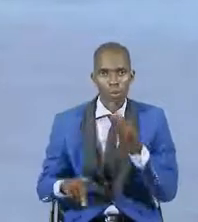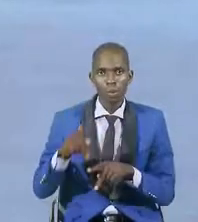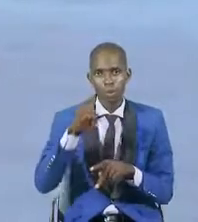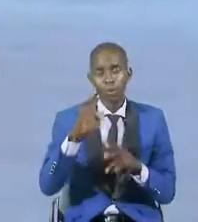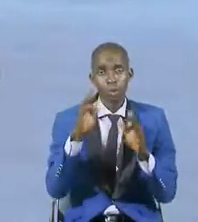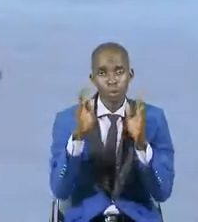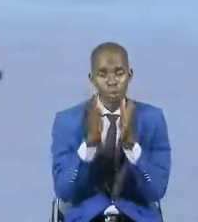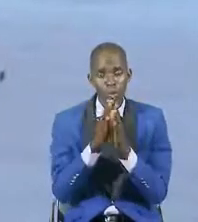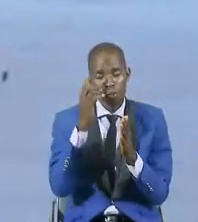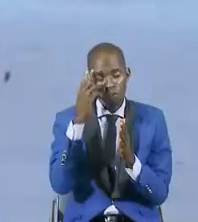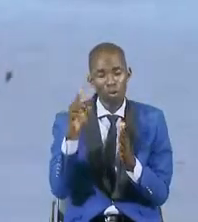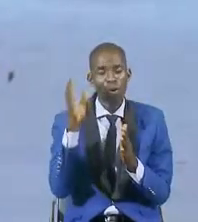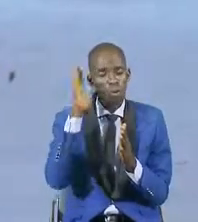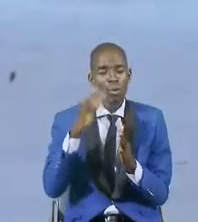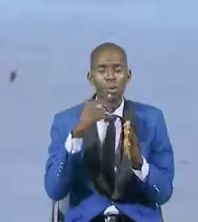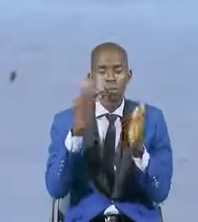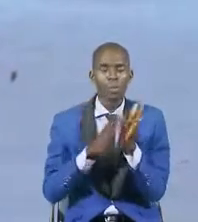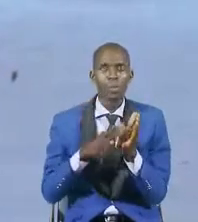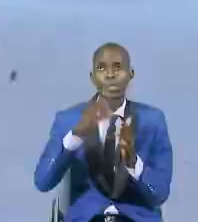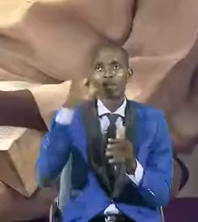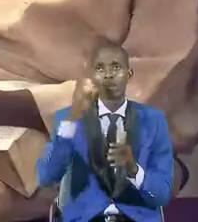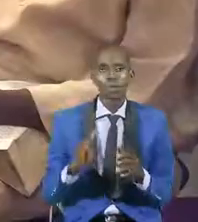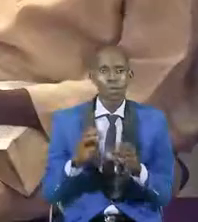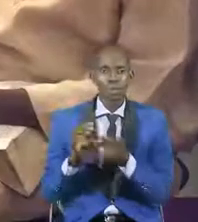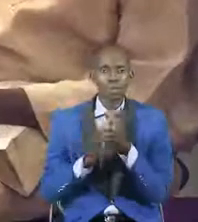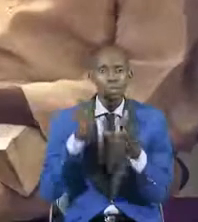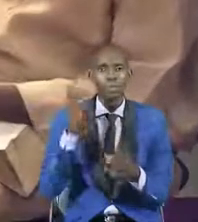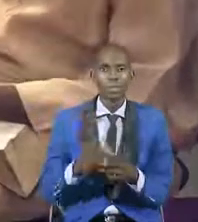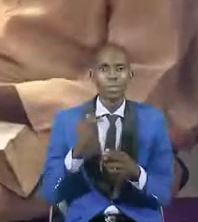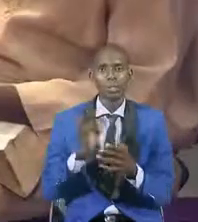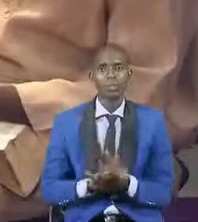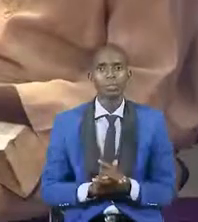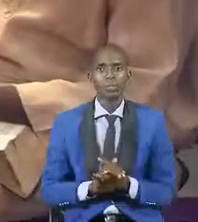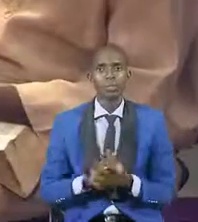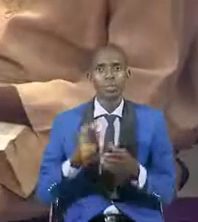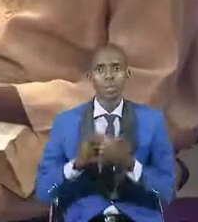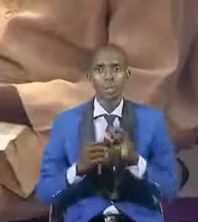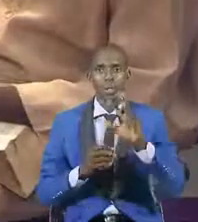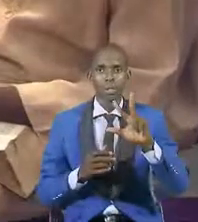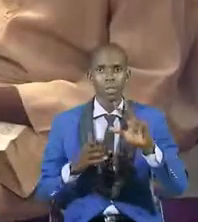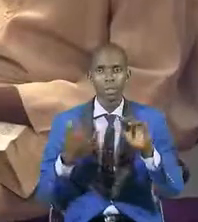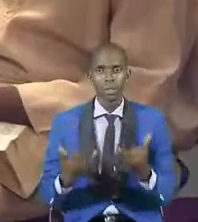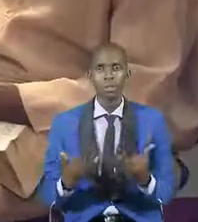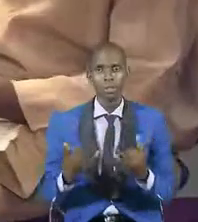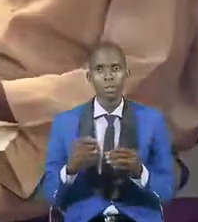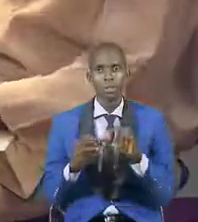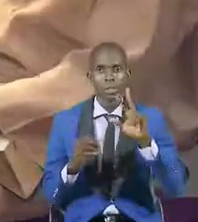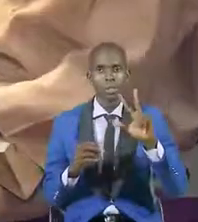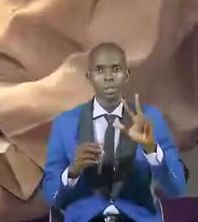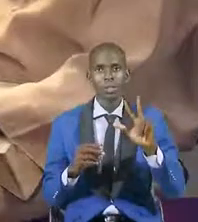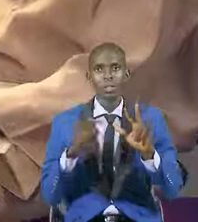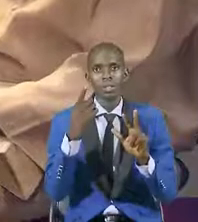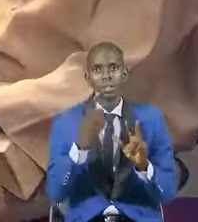Dieu. Les gens pour lesquels vous priez vont louer Dieu au nom de Jésus-Christ. Numéro 3,